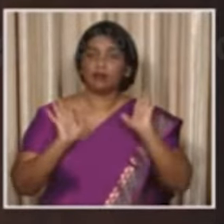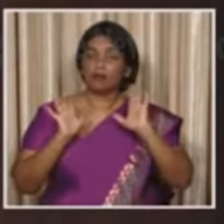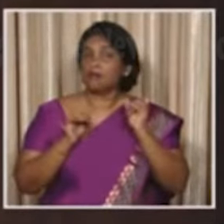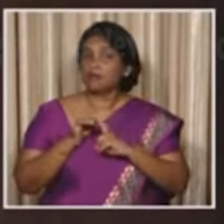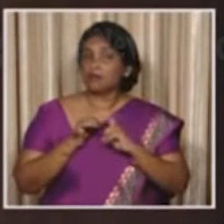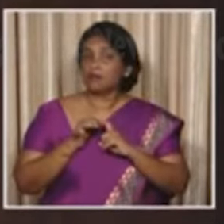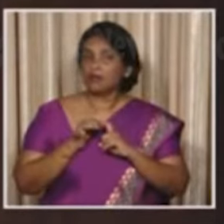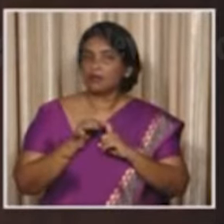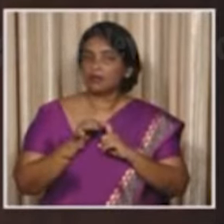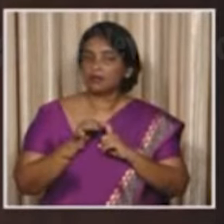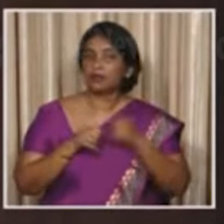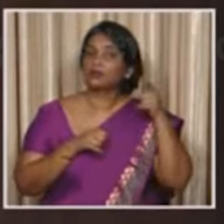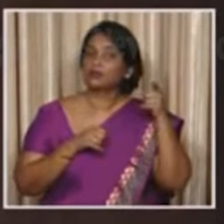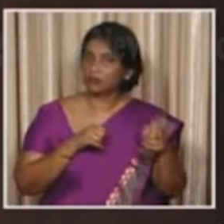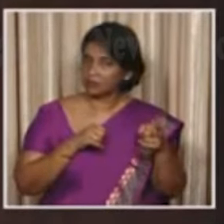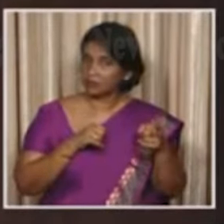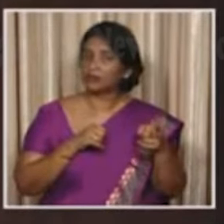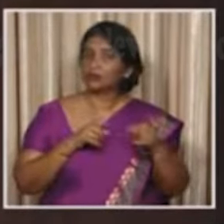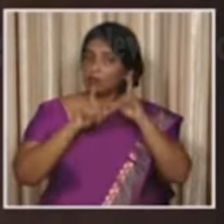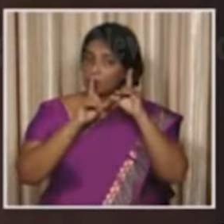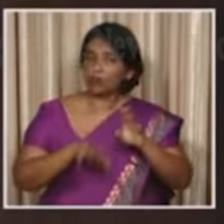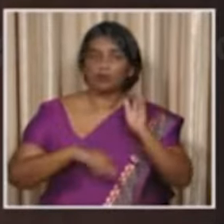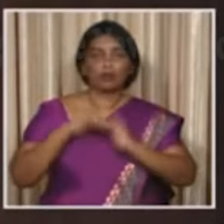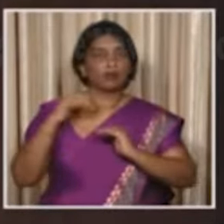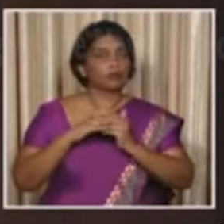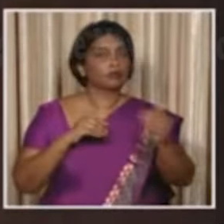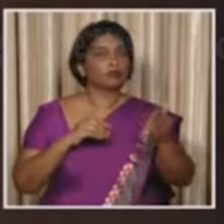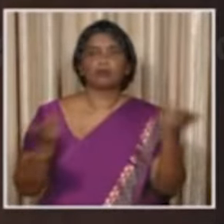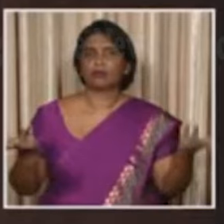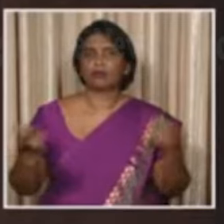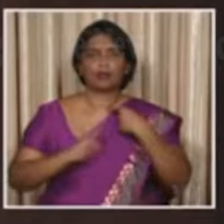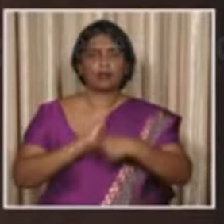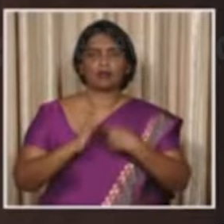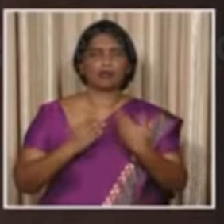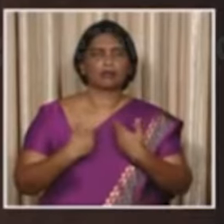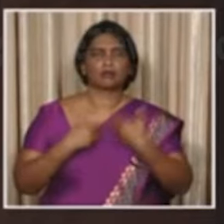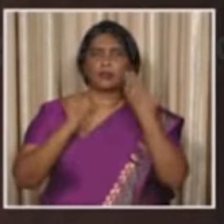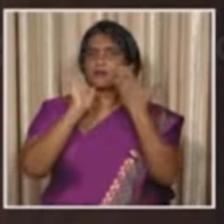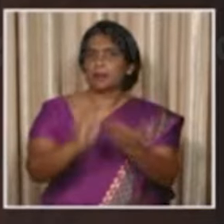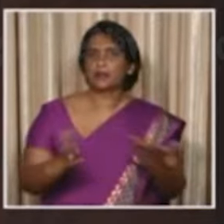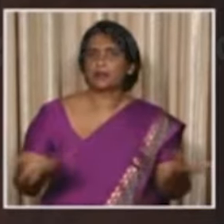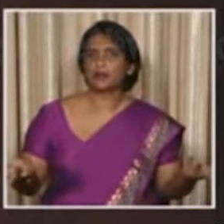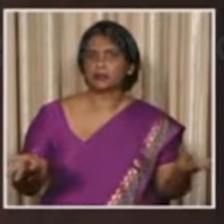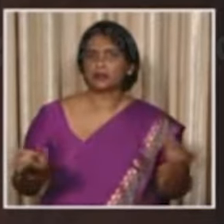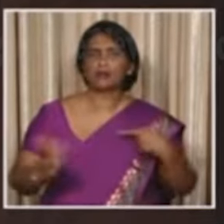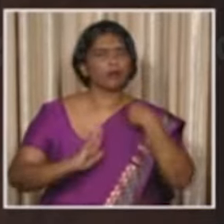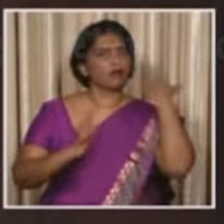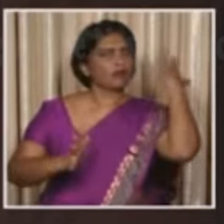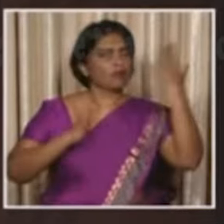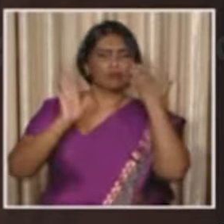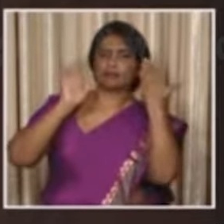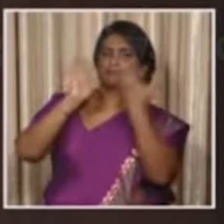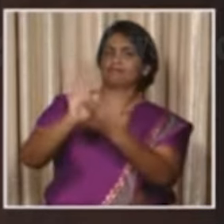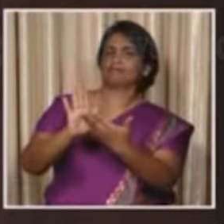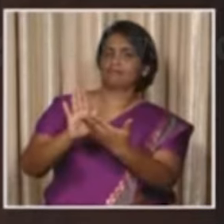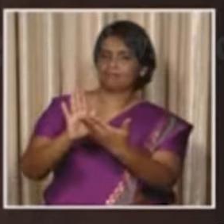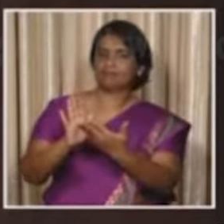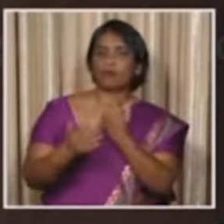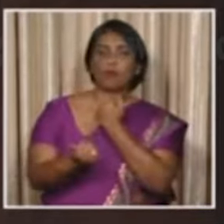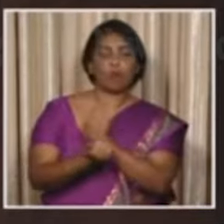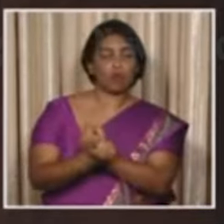තියෙන්නේ මේ වගේ ක්‍රියාදාමයන් තුලින් මොකද්ද මේ රටේ අපි පෙන්වන්න හදන්නේ? මුළු ලෝකෙටම පෙන්නනවා